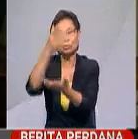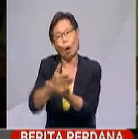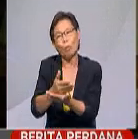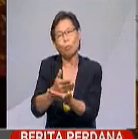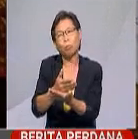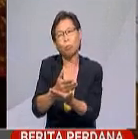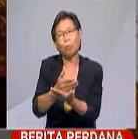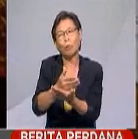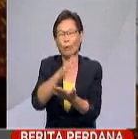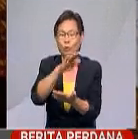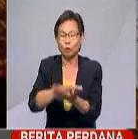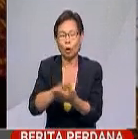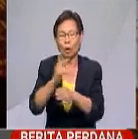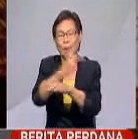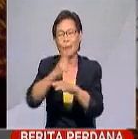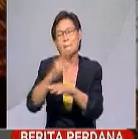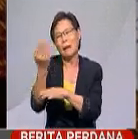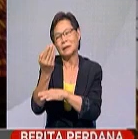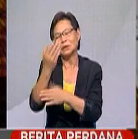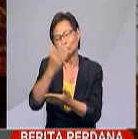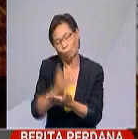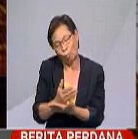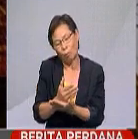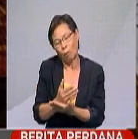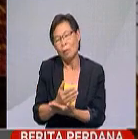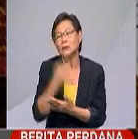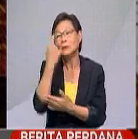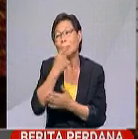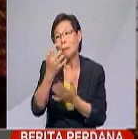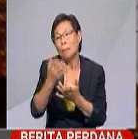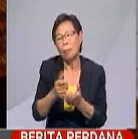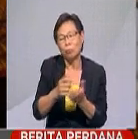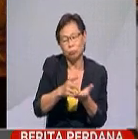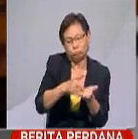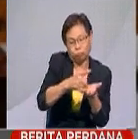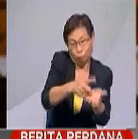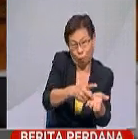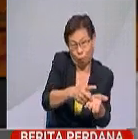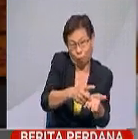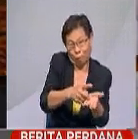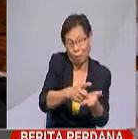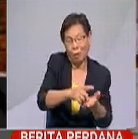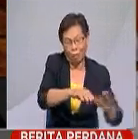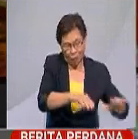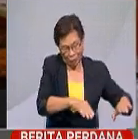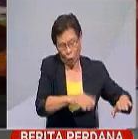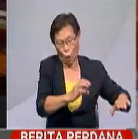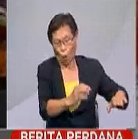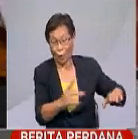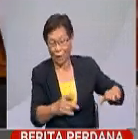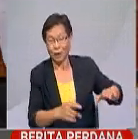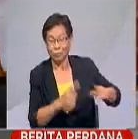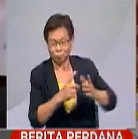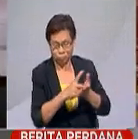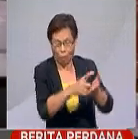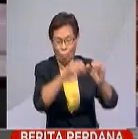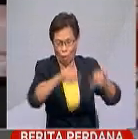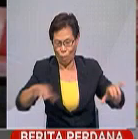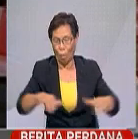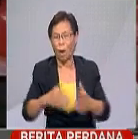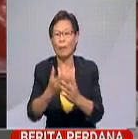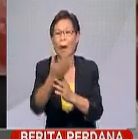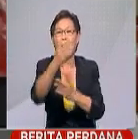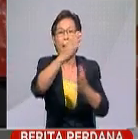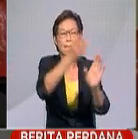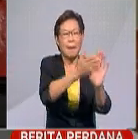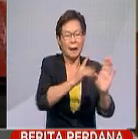dan bersekolah di sekolah kebangsaan biasa. Bagi mereka yang ingin menghulurkan sumbangan kepada kanak-kanak OKU ini, boleh berbuat demikian